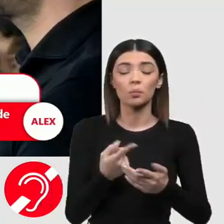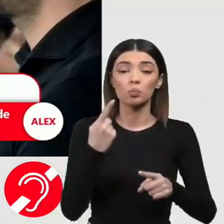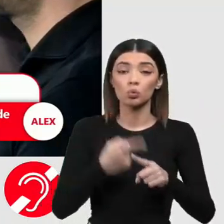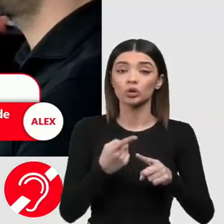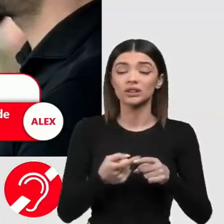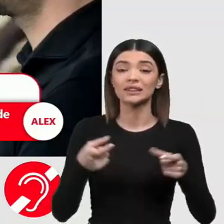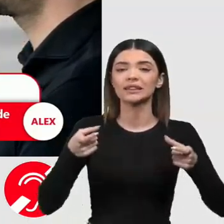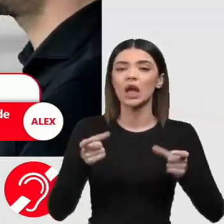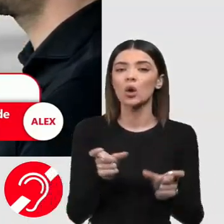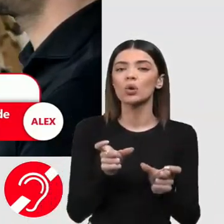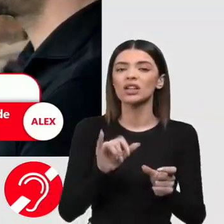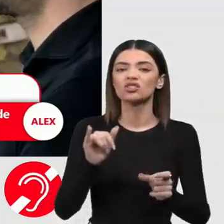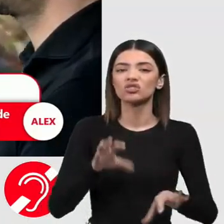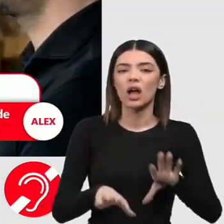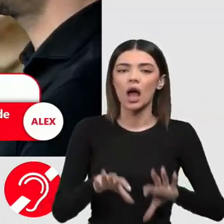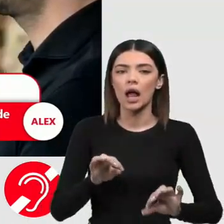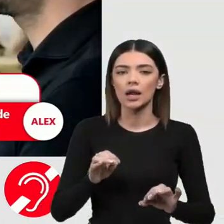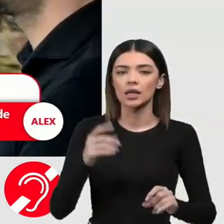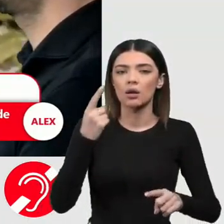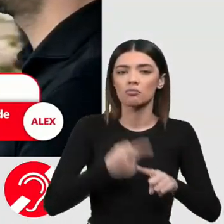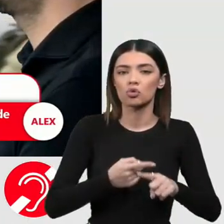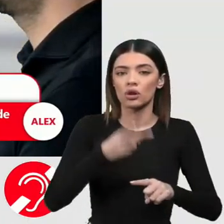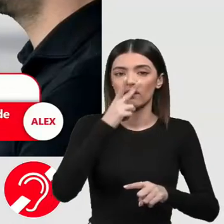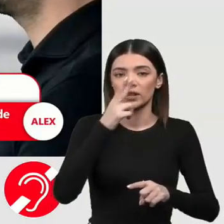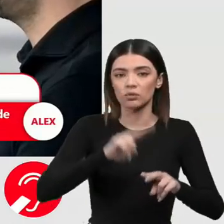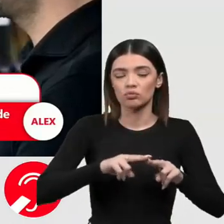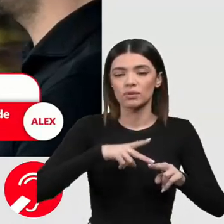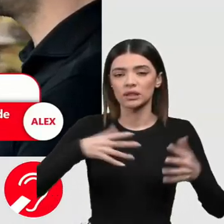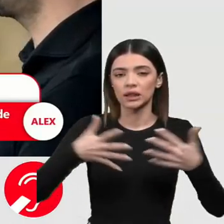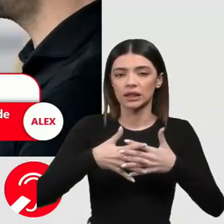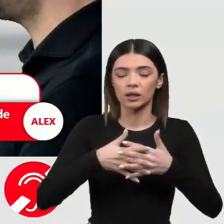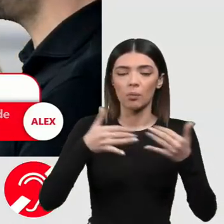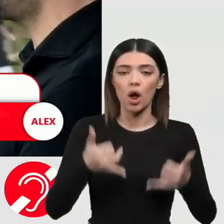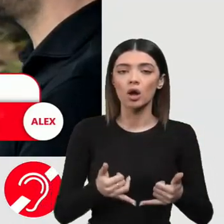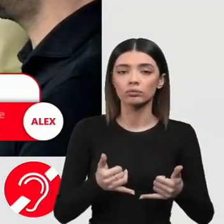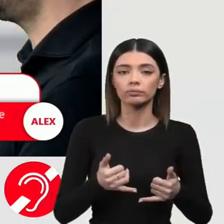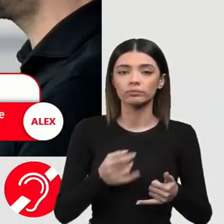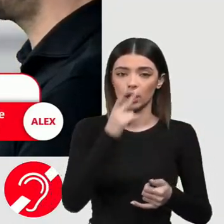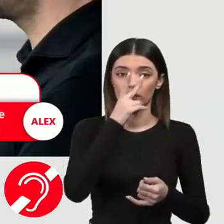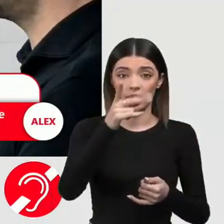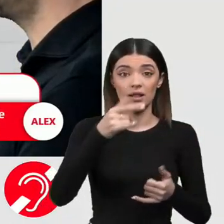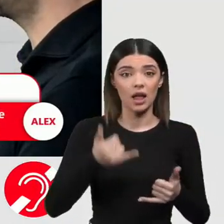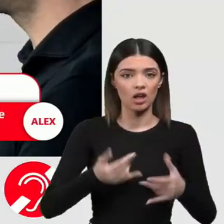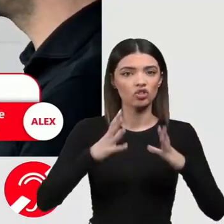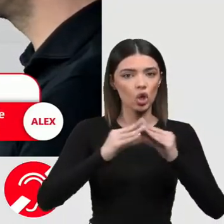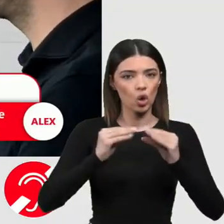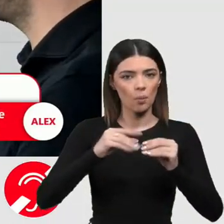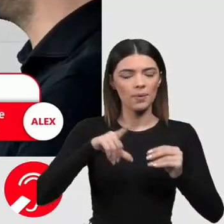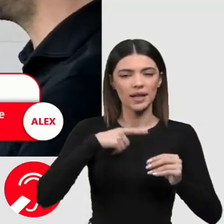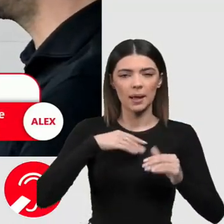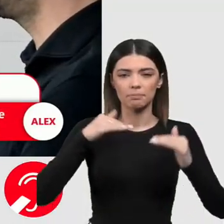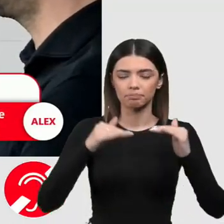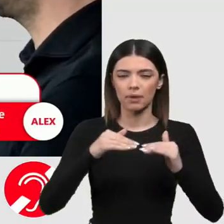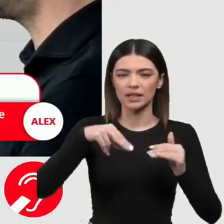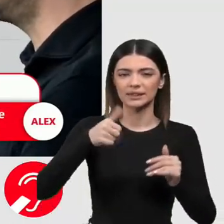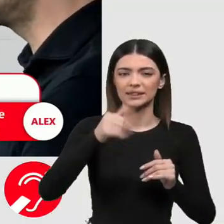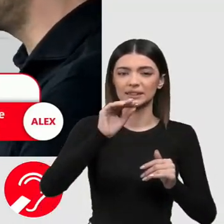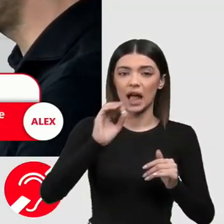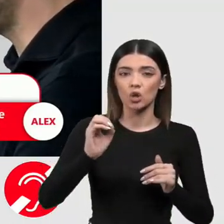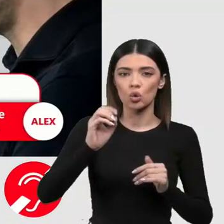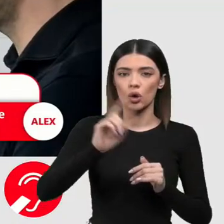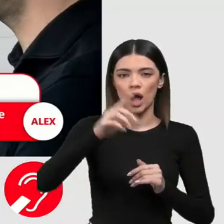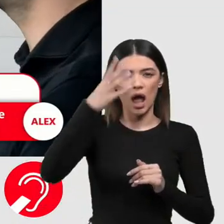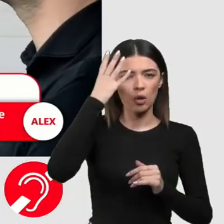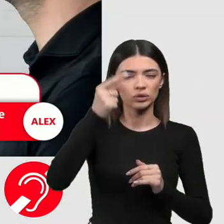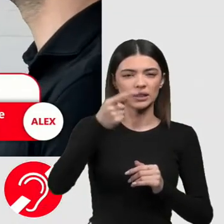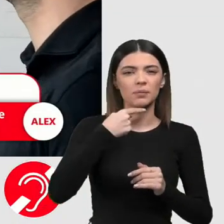siguranța alegătorilor, având în vedere polonezilor, având în vedere situația actuală. Asta e un pic că și în România ai bază NATO la Cogălnicianu și nu știu dacă ai uitat, săptămâna trecută